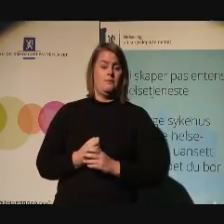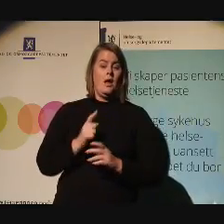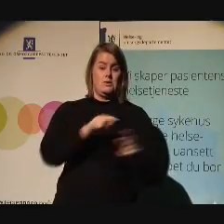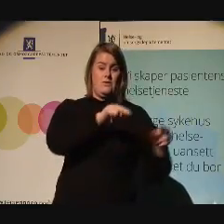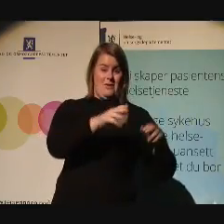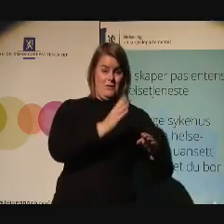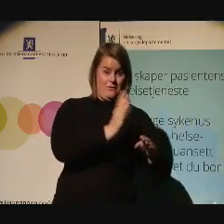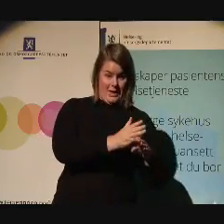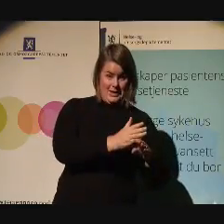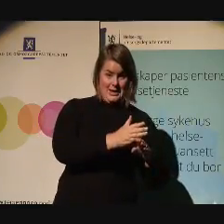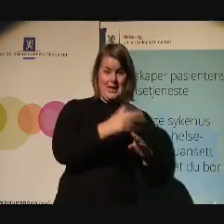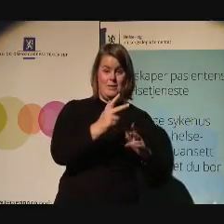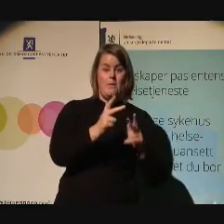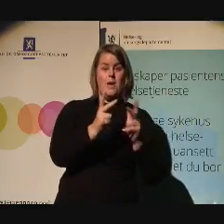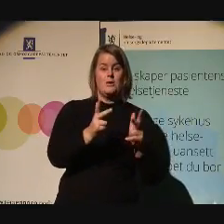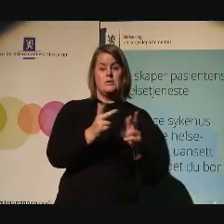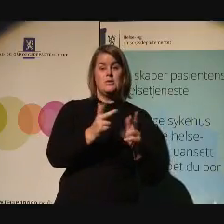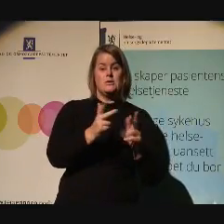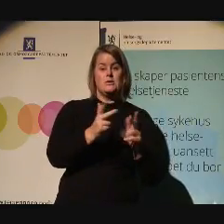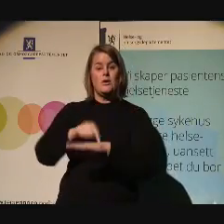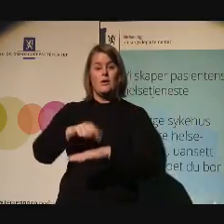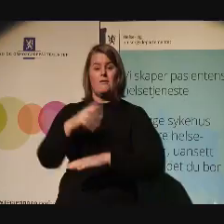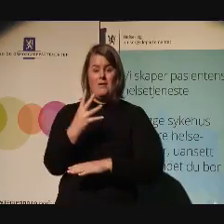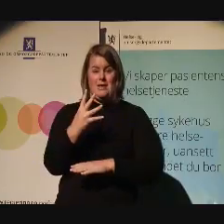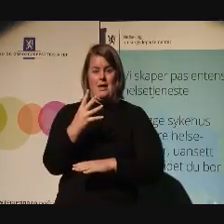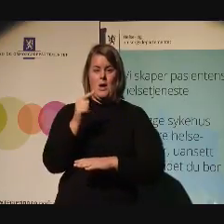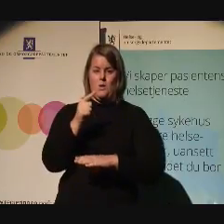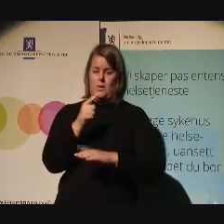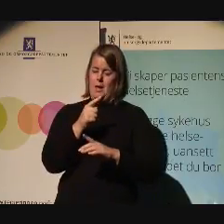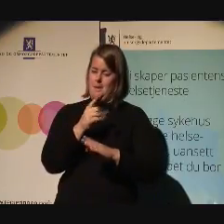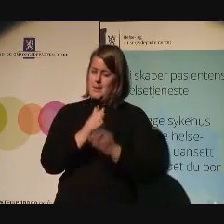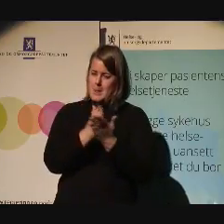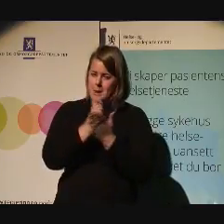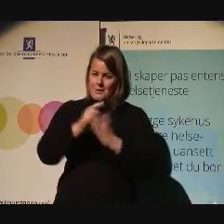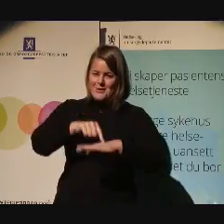er det pause fram til klokka 16, og så starter vi 16 sharp.